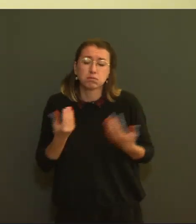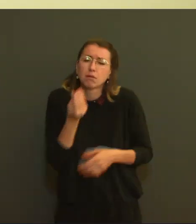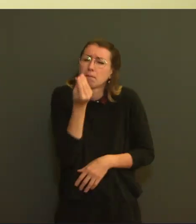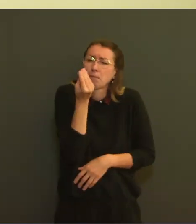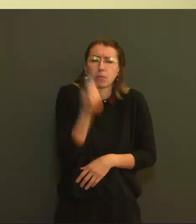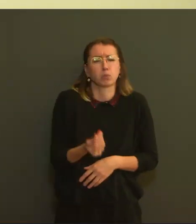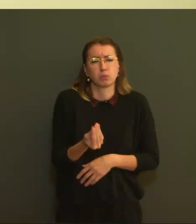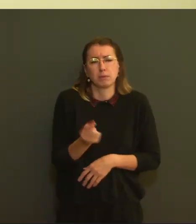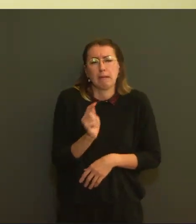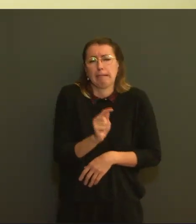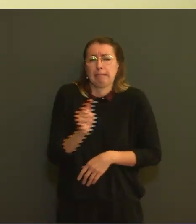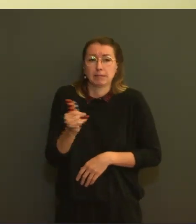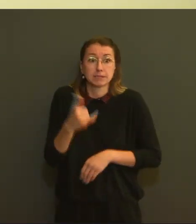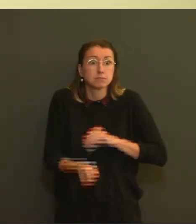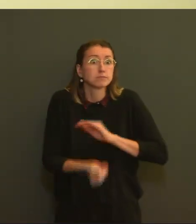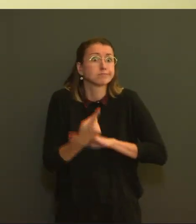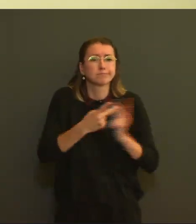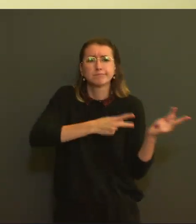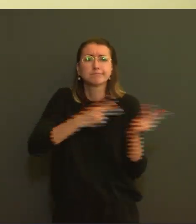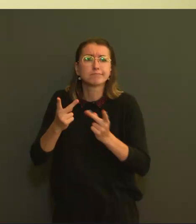à l'hôpital.